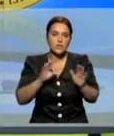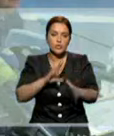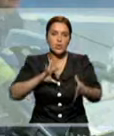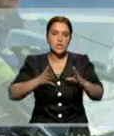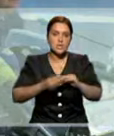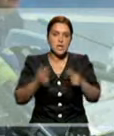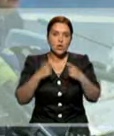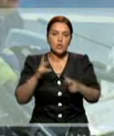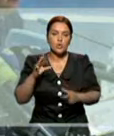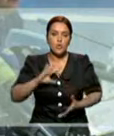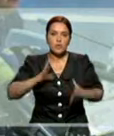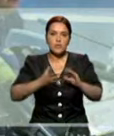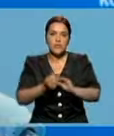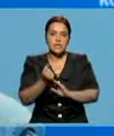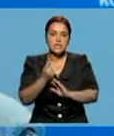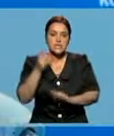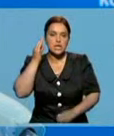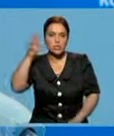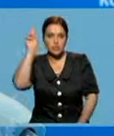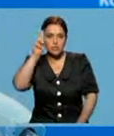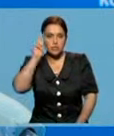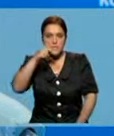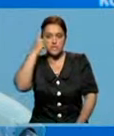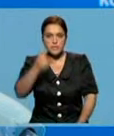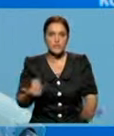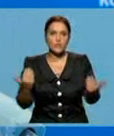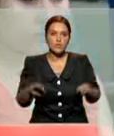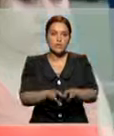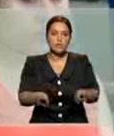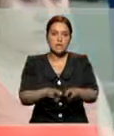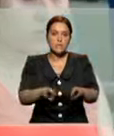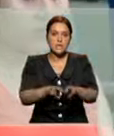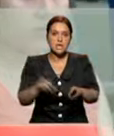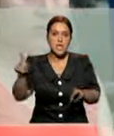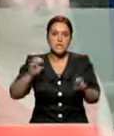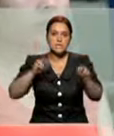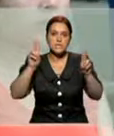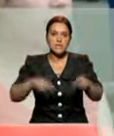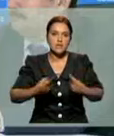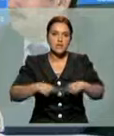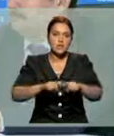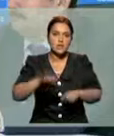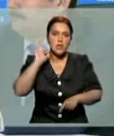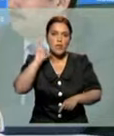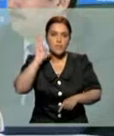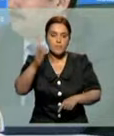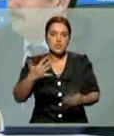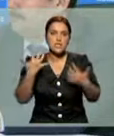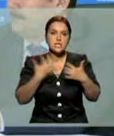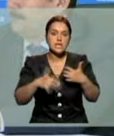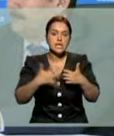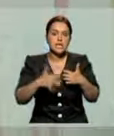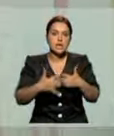результатов тестирования, но и от итогов 11 лет учебы, сообщили сегодня в Минобразовании. В профильном ведомстве будут